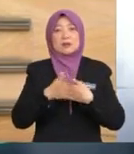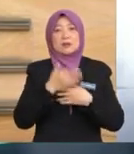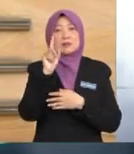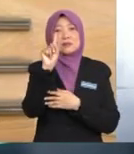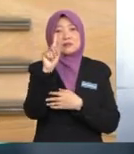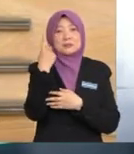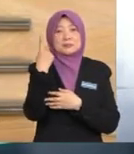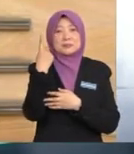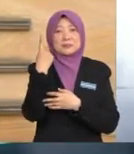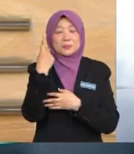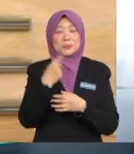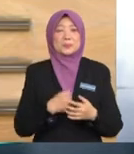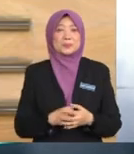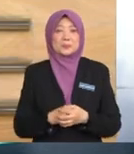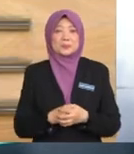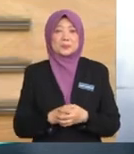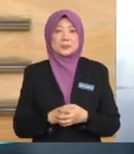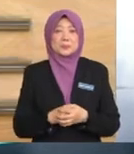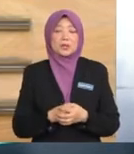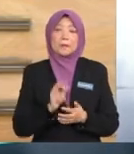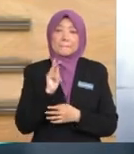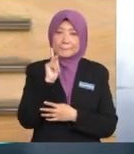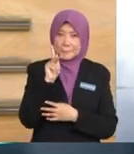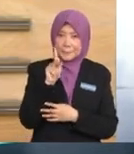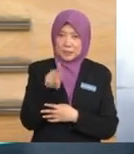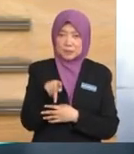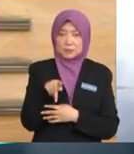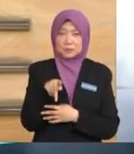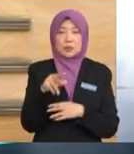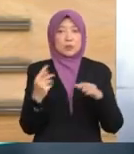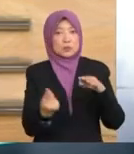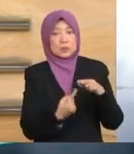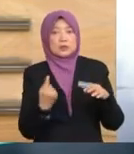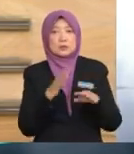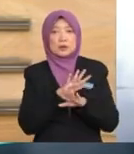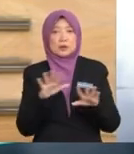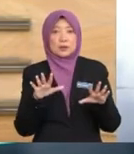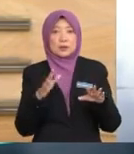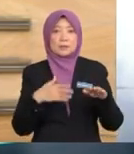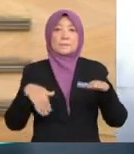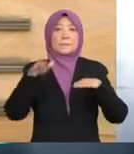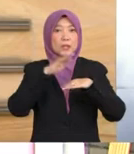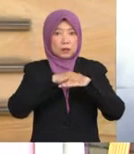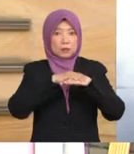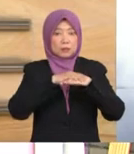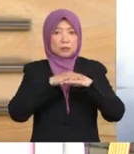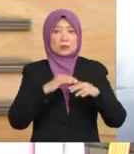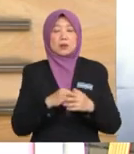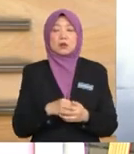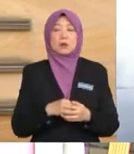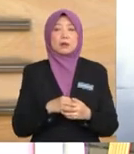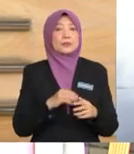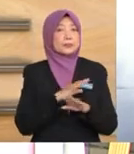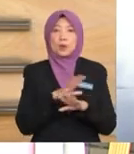Okey. Kalau ikutkan sepatutnya kalau bila kita pusing tu kita jangan ada yang naik melompat ke atas ni. Oh tak boleh ya cikgu. Tak